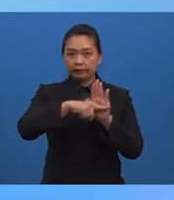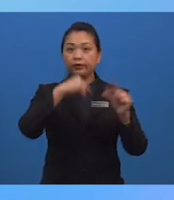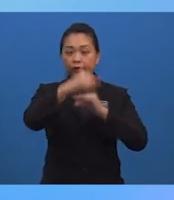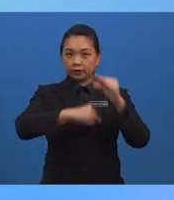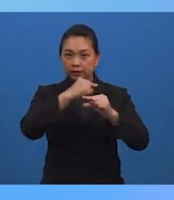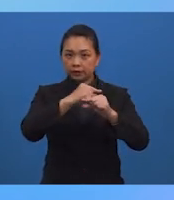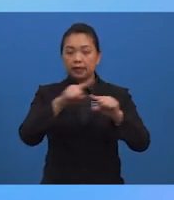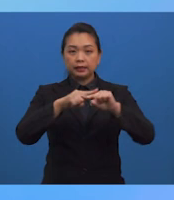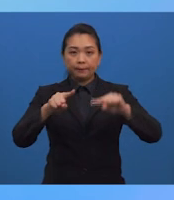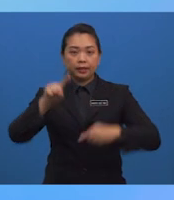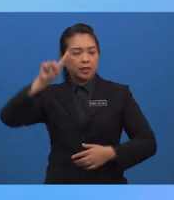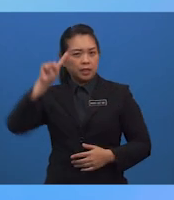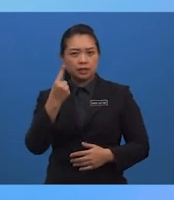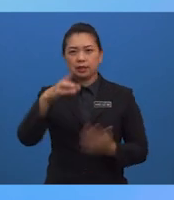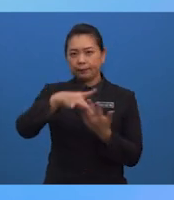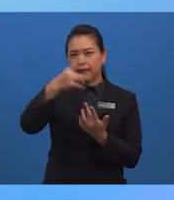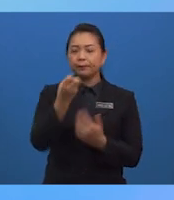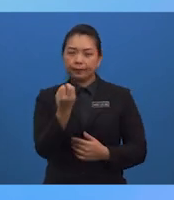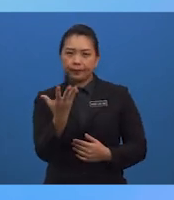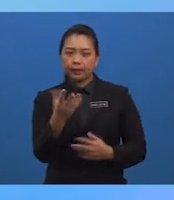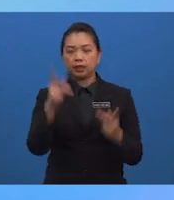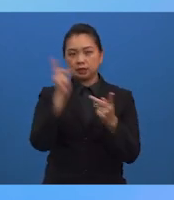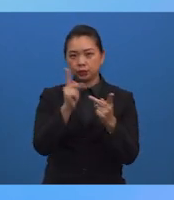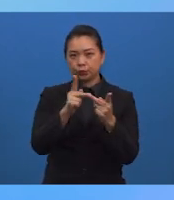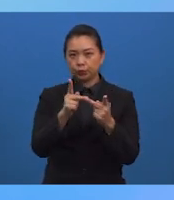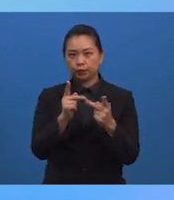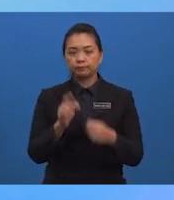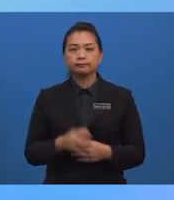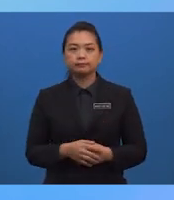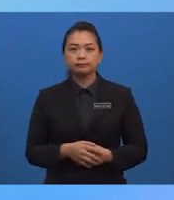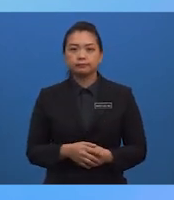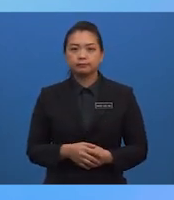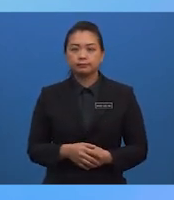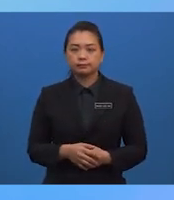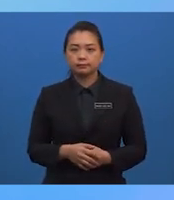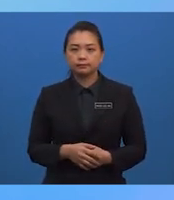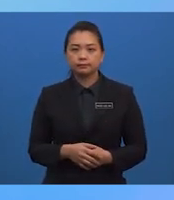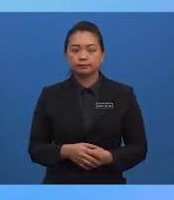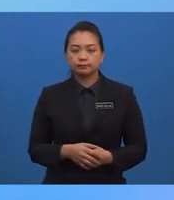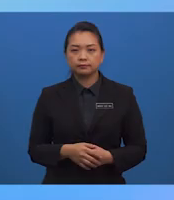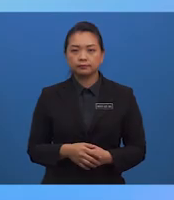globalisasi, tetapi hanya memilih beberapa fakta yang sesuai mengikut peruntukan markah.